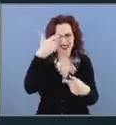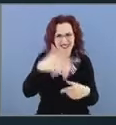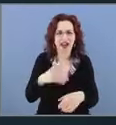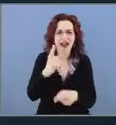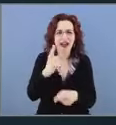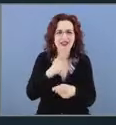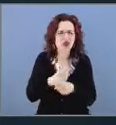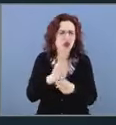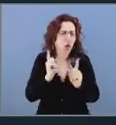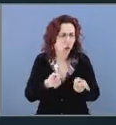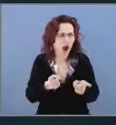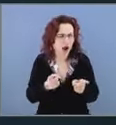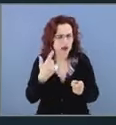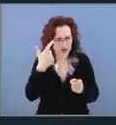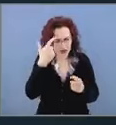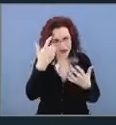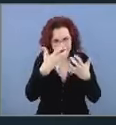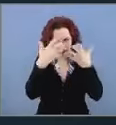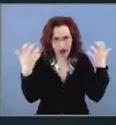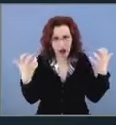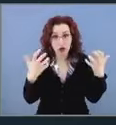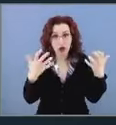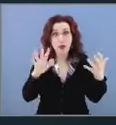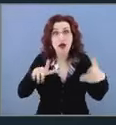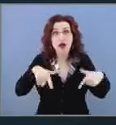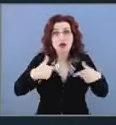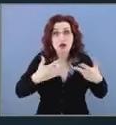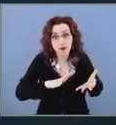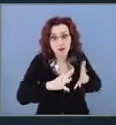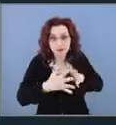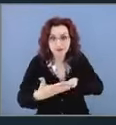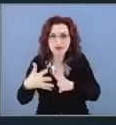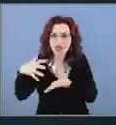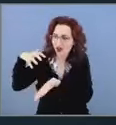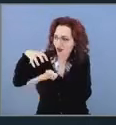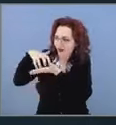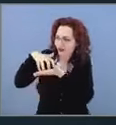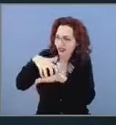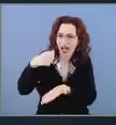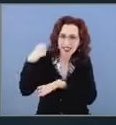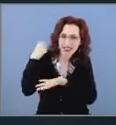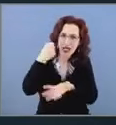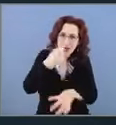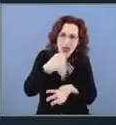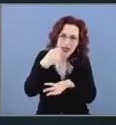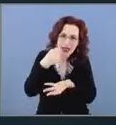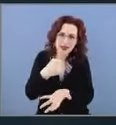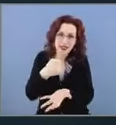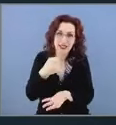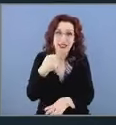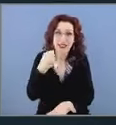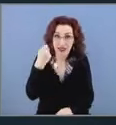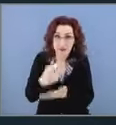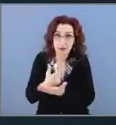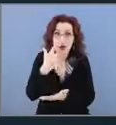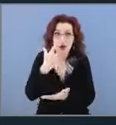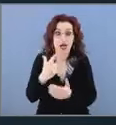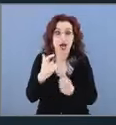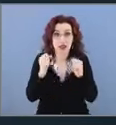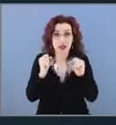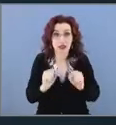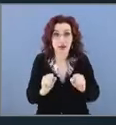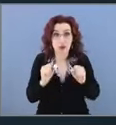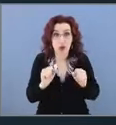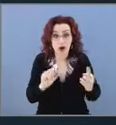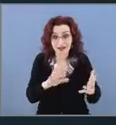in progetto con finanziamenti importanti che possono supportare questa trasformazione che è richiesta e in